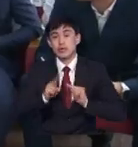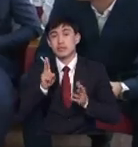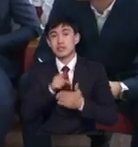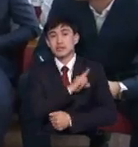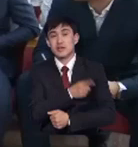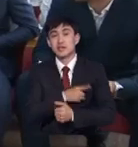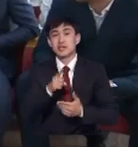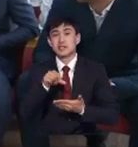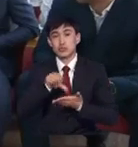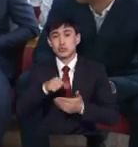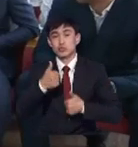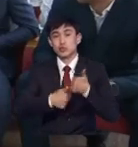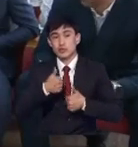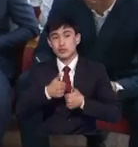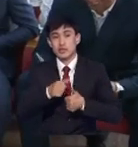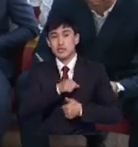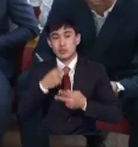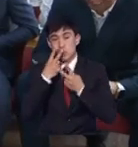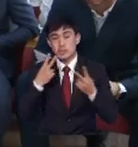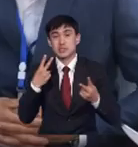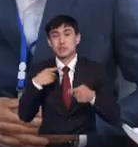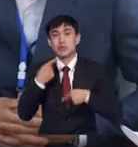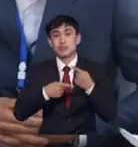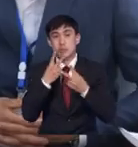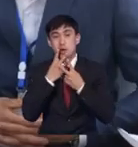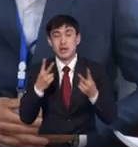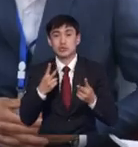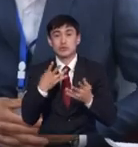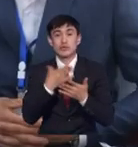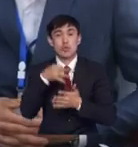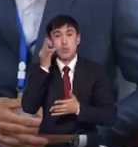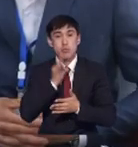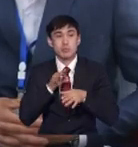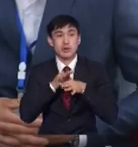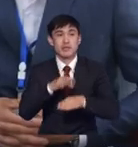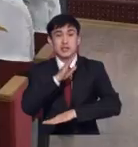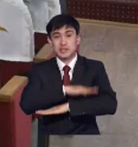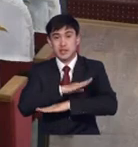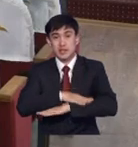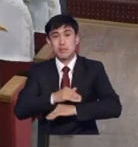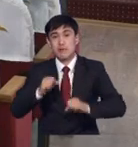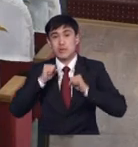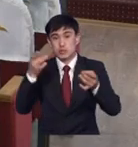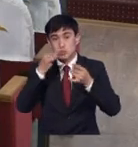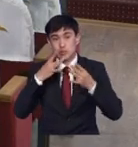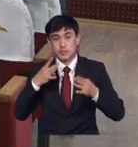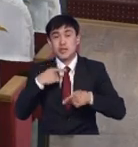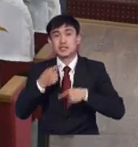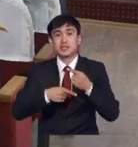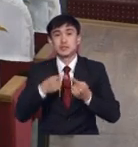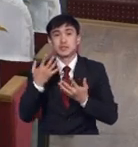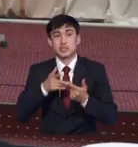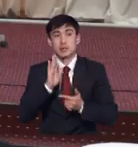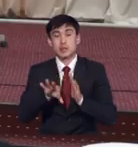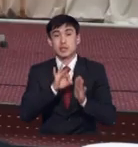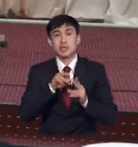сильнейшего представят на суд жюри самопрезентацию после чего продемонстрируют свой опыт в проведении занятий по физической культуре затем среди них